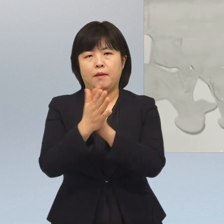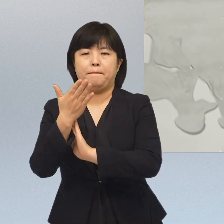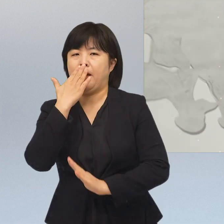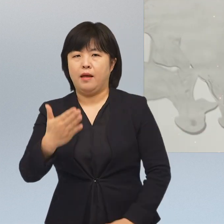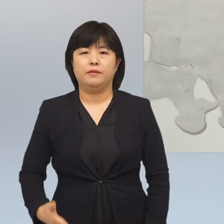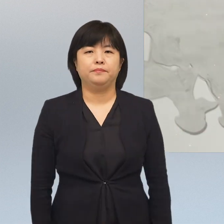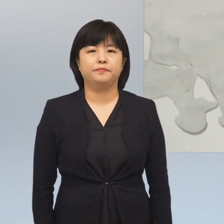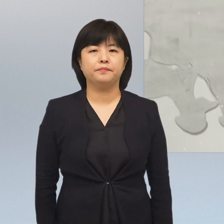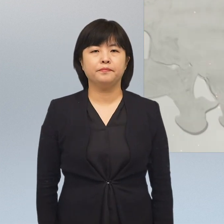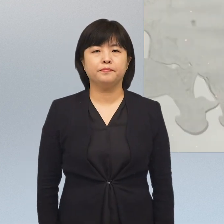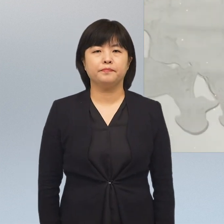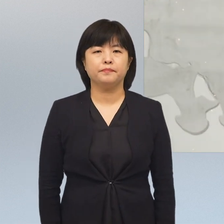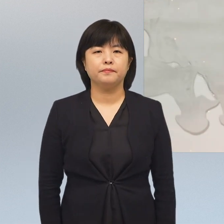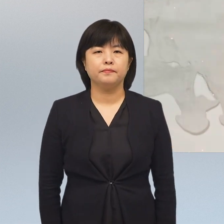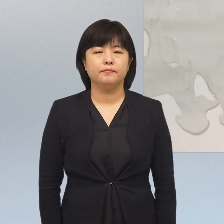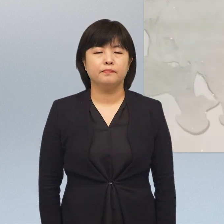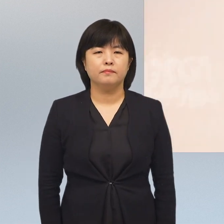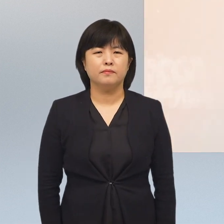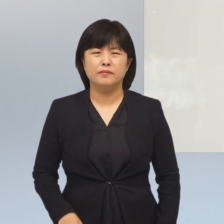무엇일까?